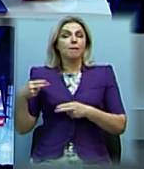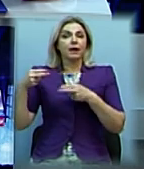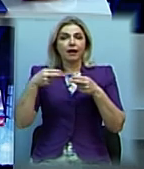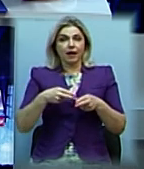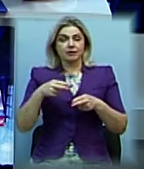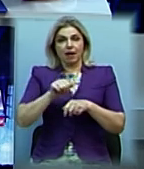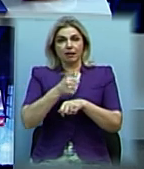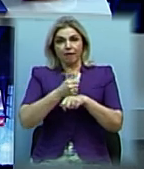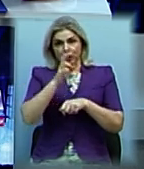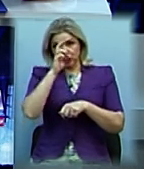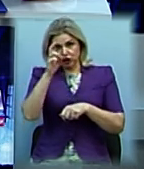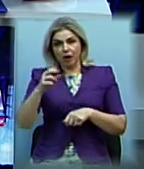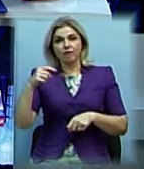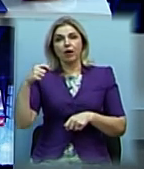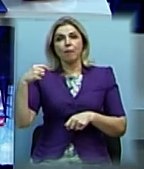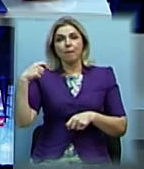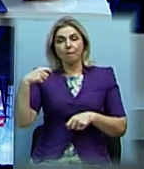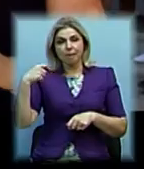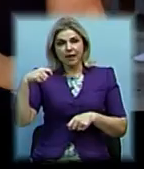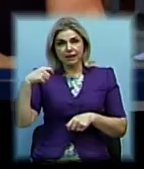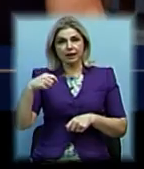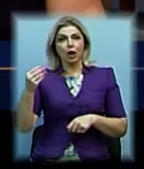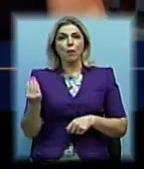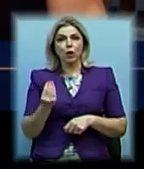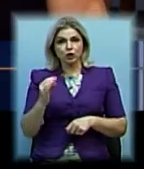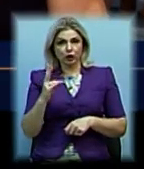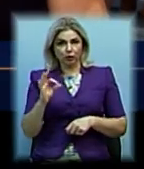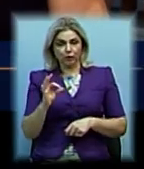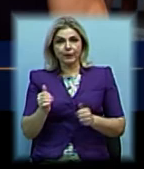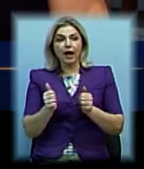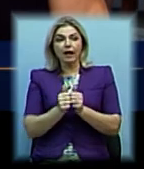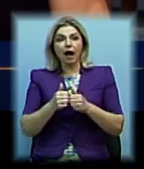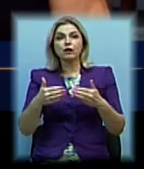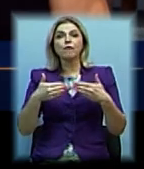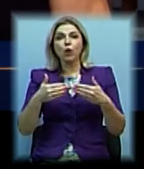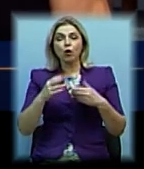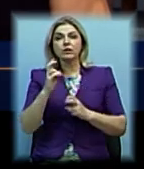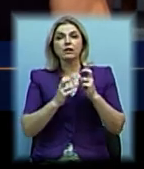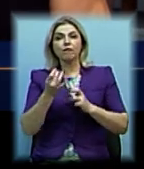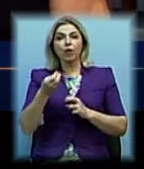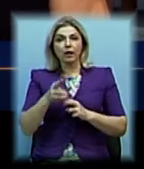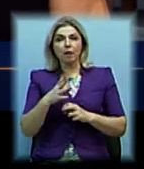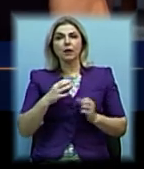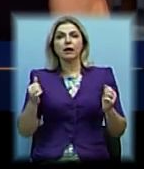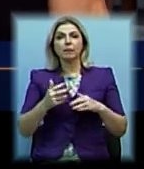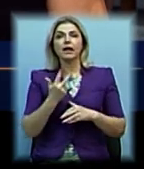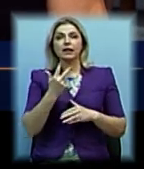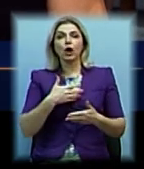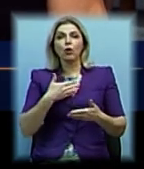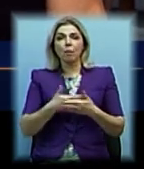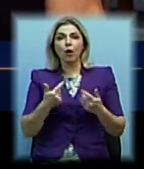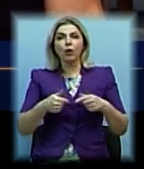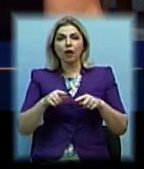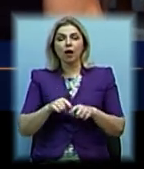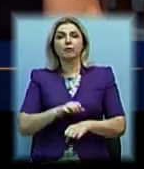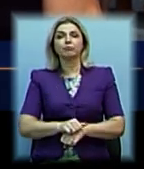глави держави Петра Порошенка. Біля матеріальних воріт заводу «Зоря Маршпроект» зібрались три громадські організації.